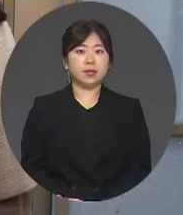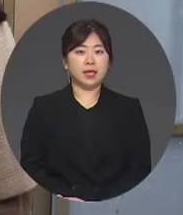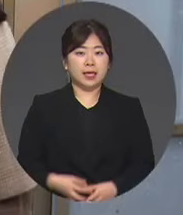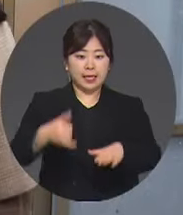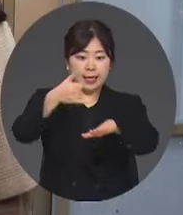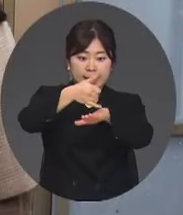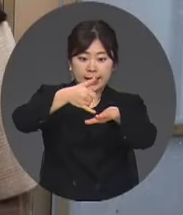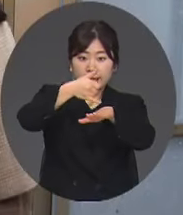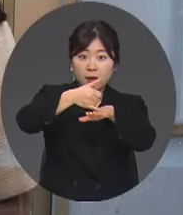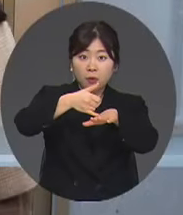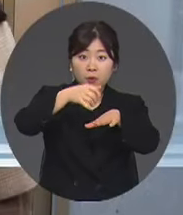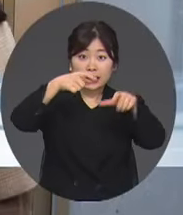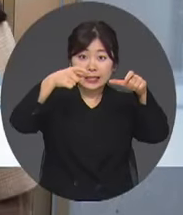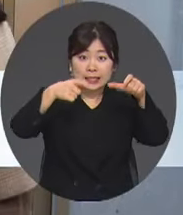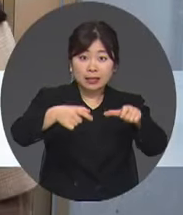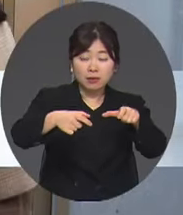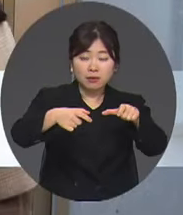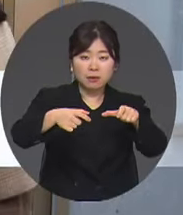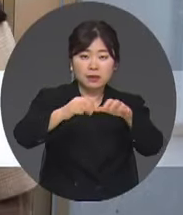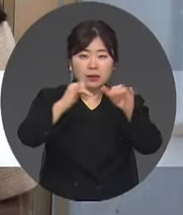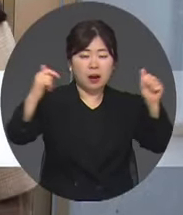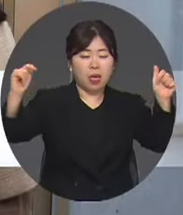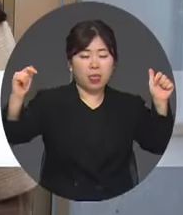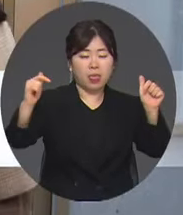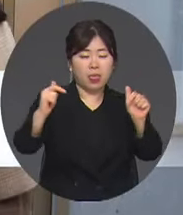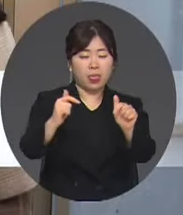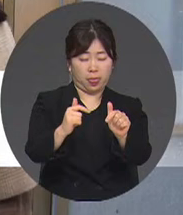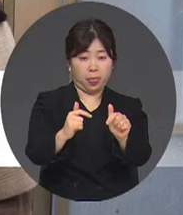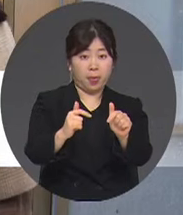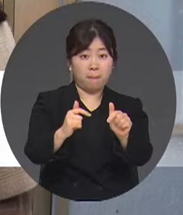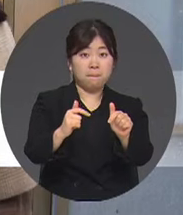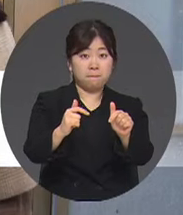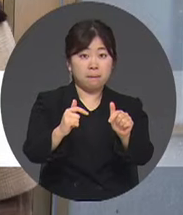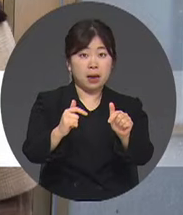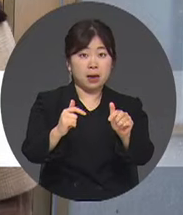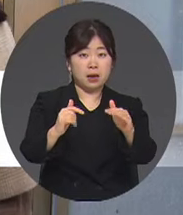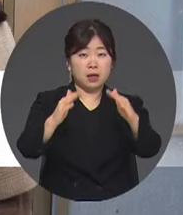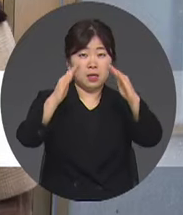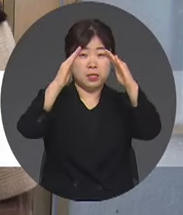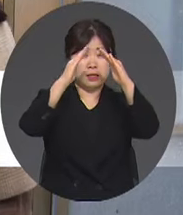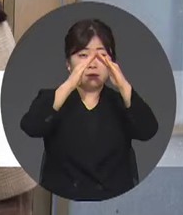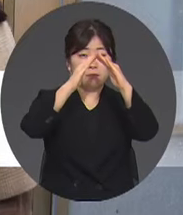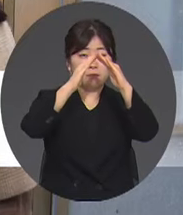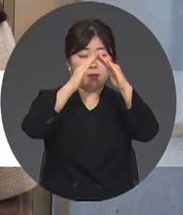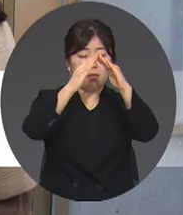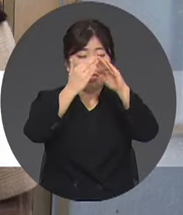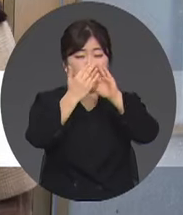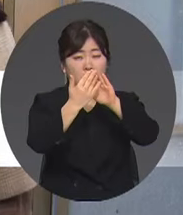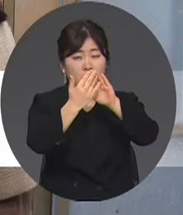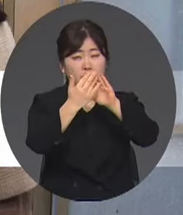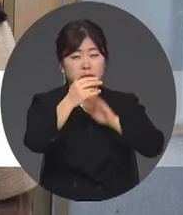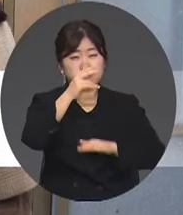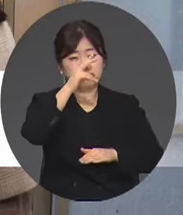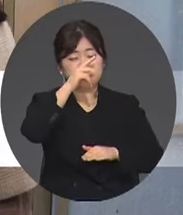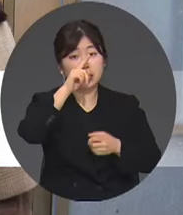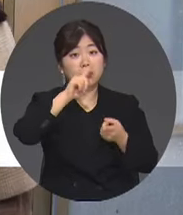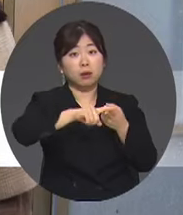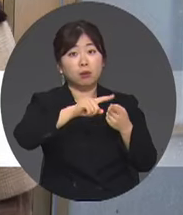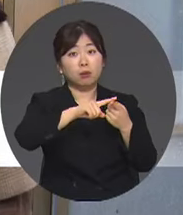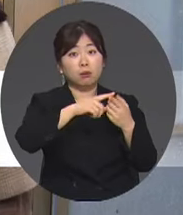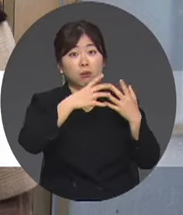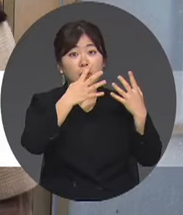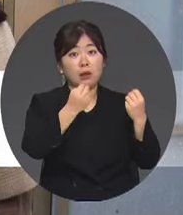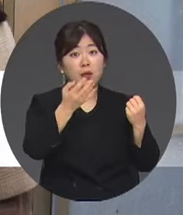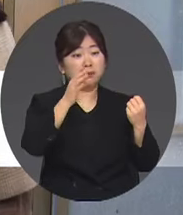농어촌 지역의 인구가 소멸 수준에 이르면서 흉물로 방치되는 빈집이 급증하고 있습니다. 하지만 가격이 너무